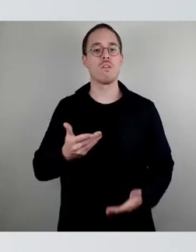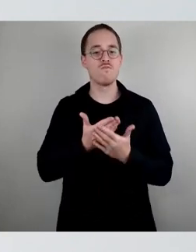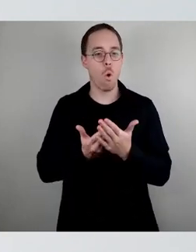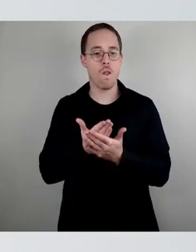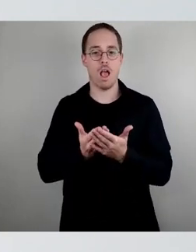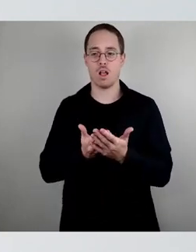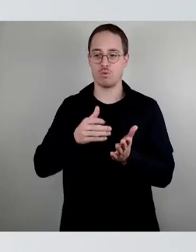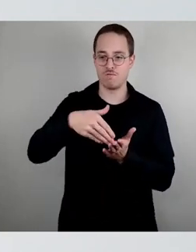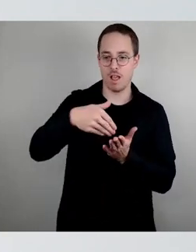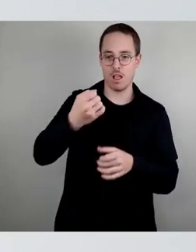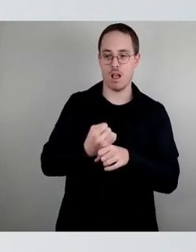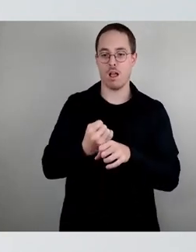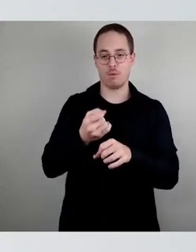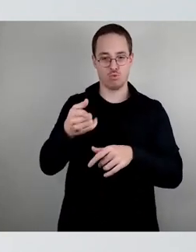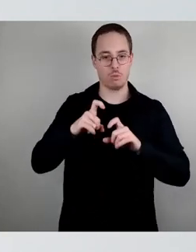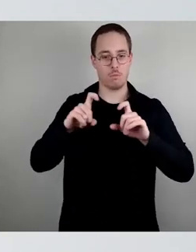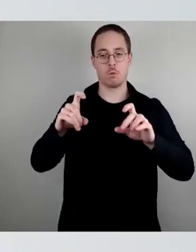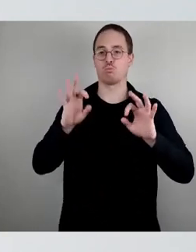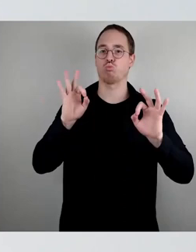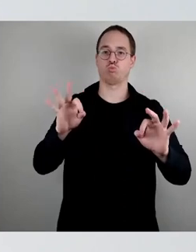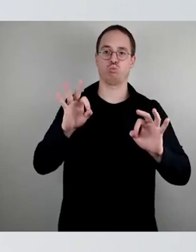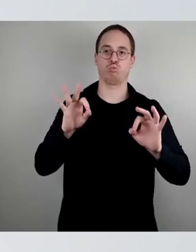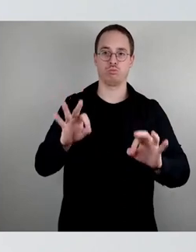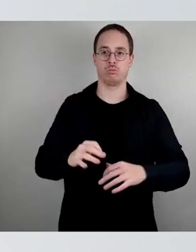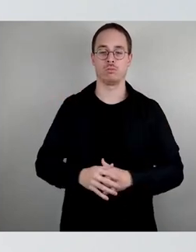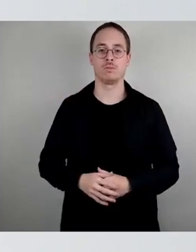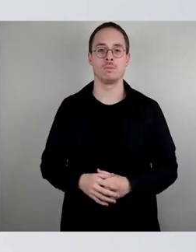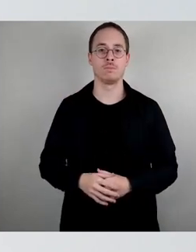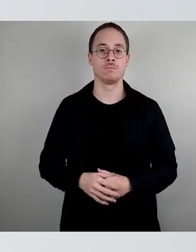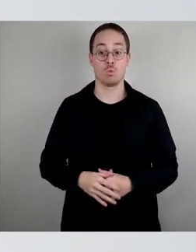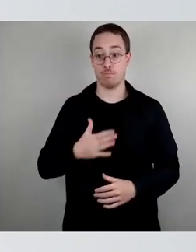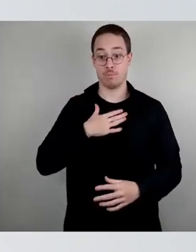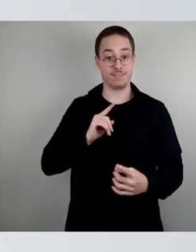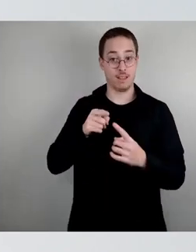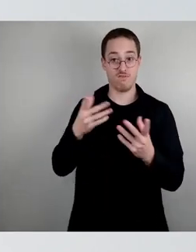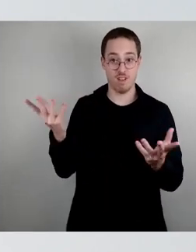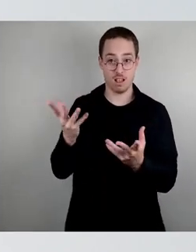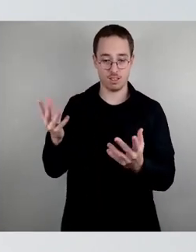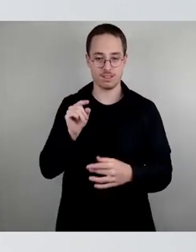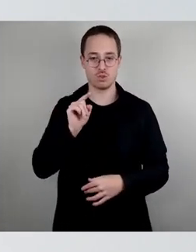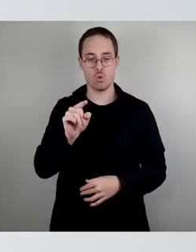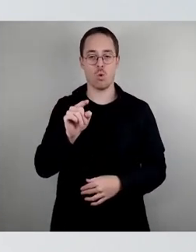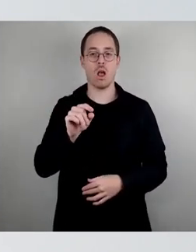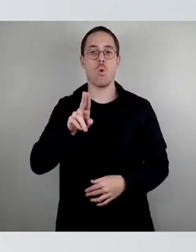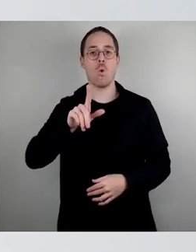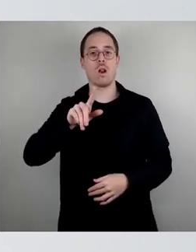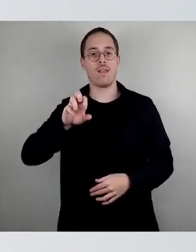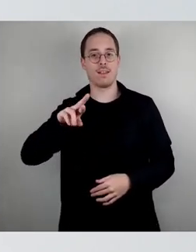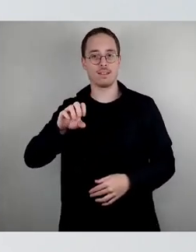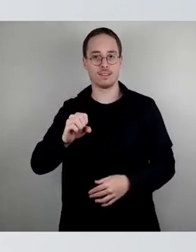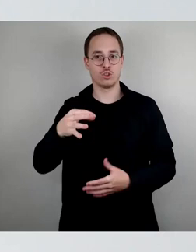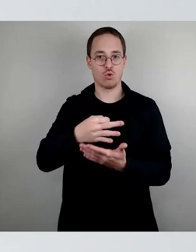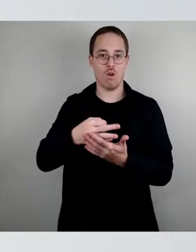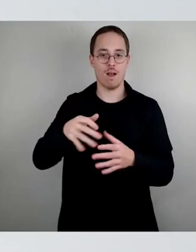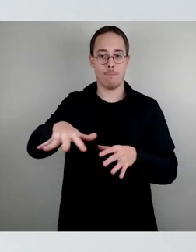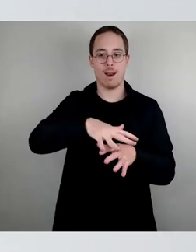hat. Was wollen wir erreichen? Wir wollen, dass der Ullersdorfer Platz endlich zu einem attraktiven Stadtteilzentrum